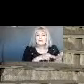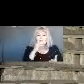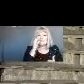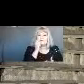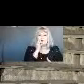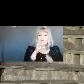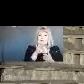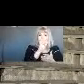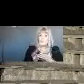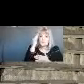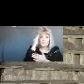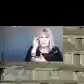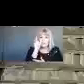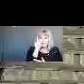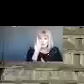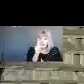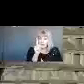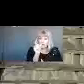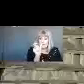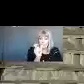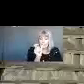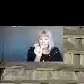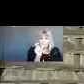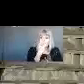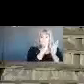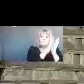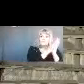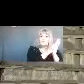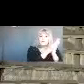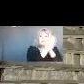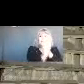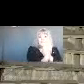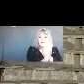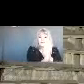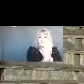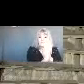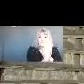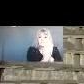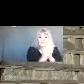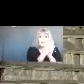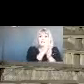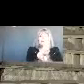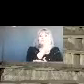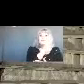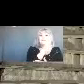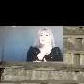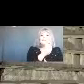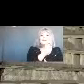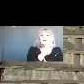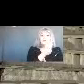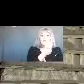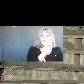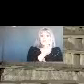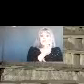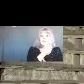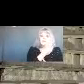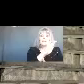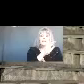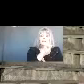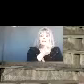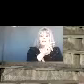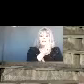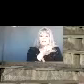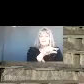een woordjie te dink, en dis bekering. Want dis wat in my gedagtes hierdie hele week aan die gang is. As ek dink oor